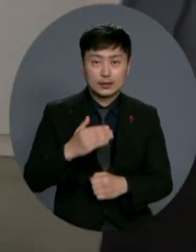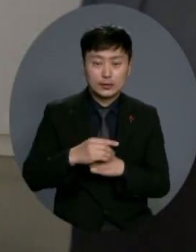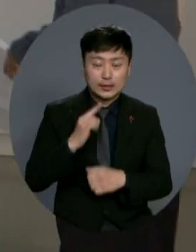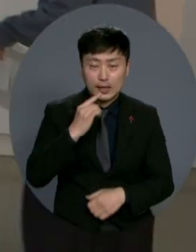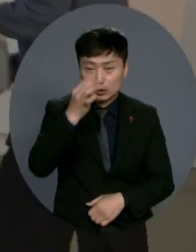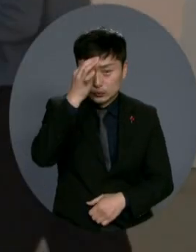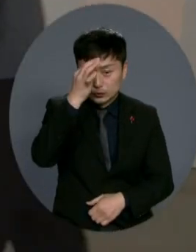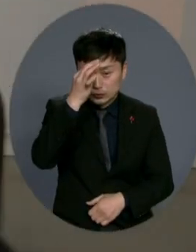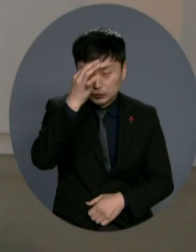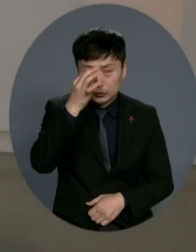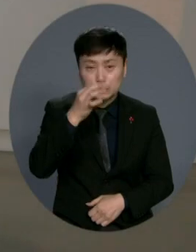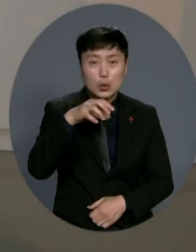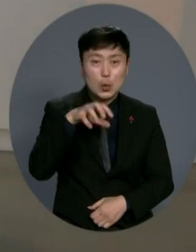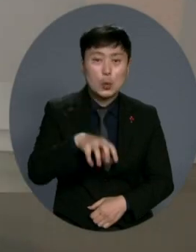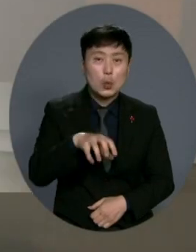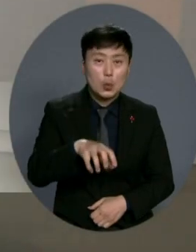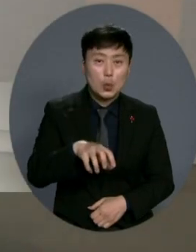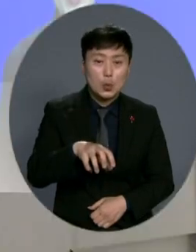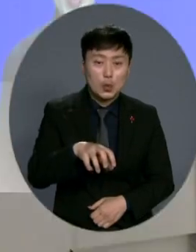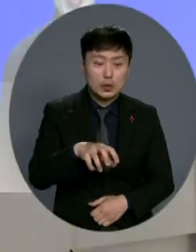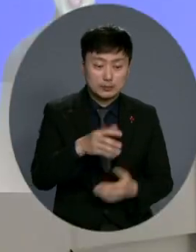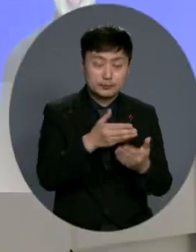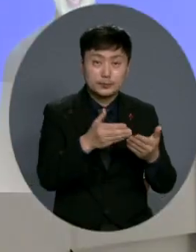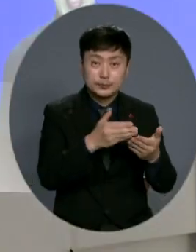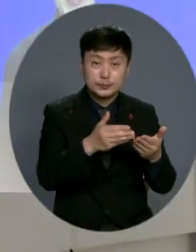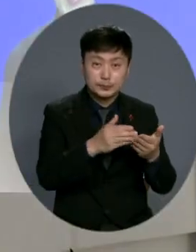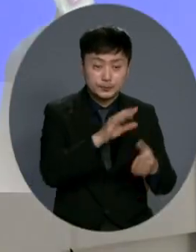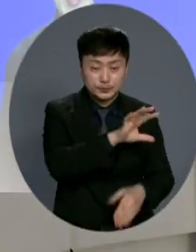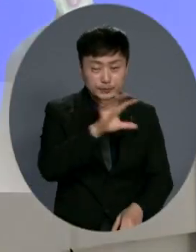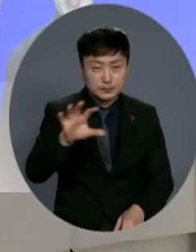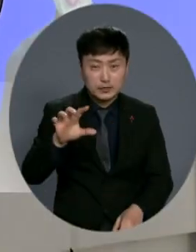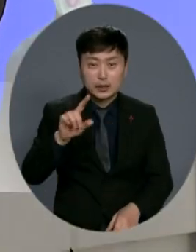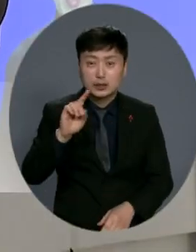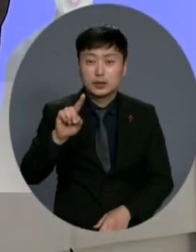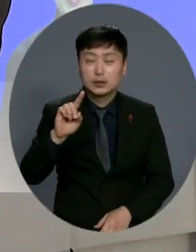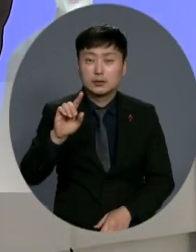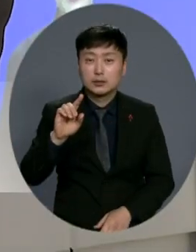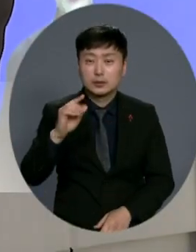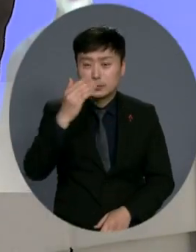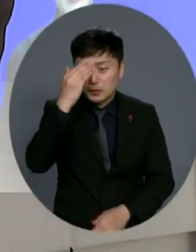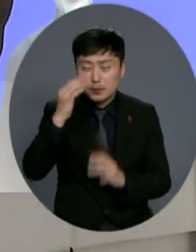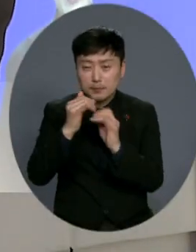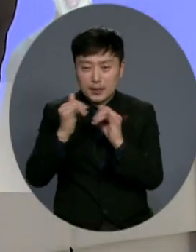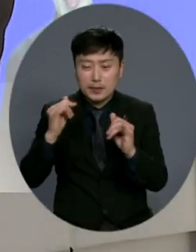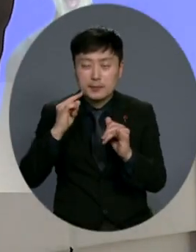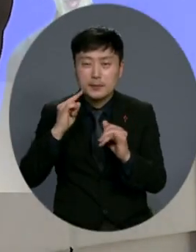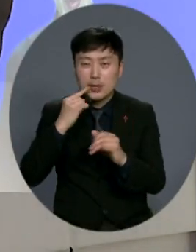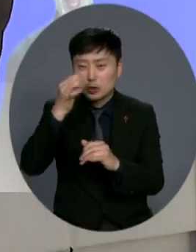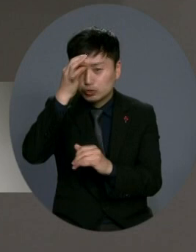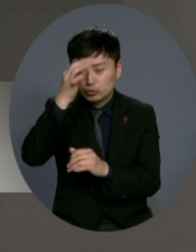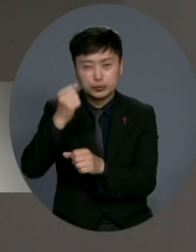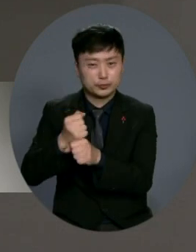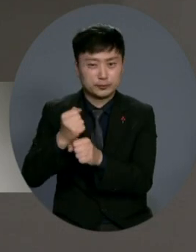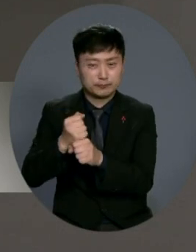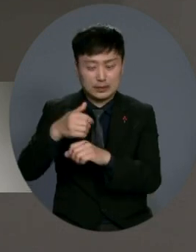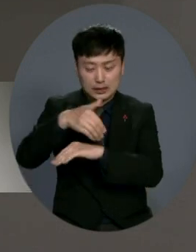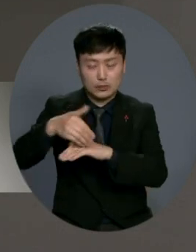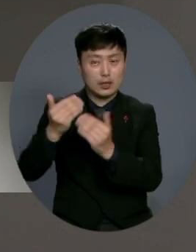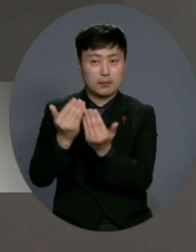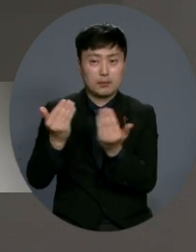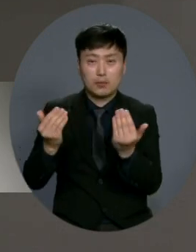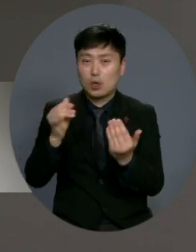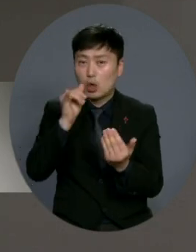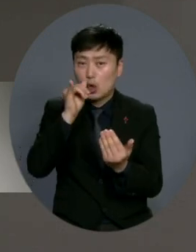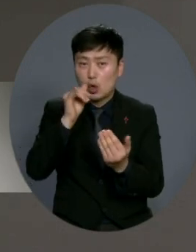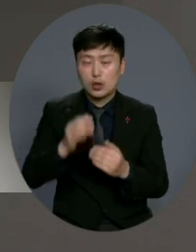대구예술발전소가 지역 근대 원로 예술인의 작품을 청년 예술인의 시각에서 재해석한 작품을 기획 전시하고 있는데